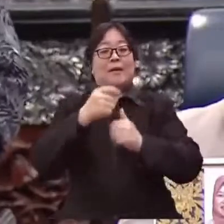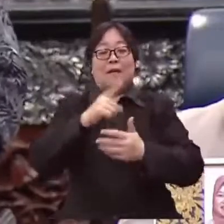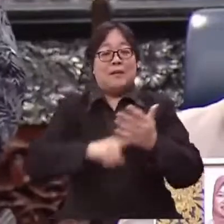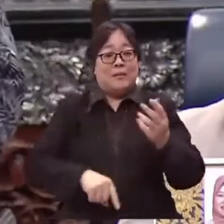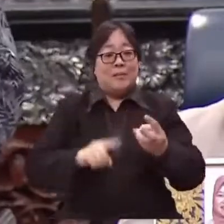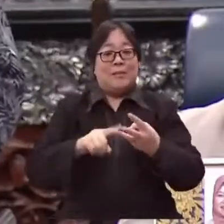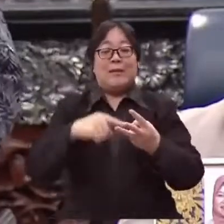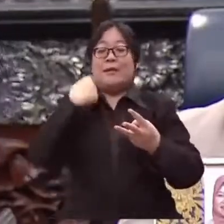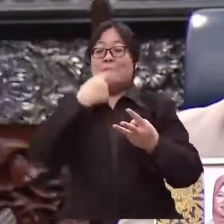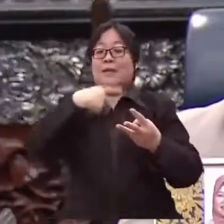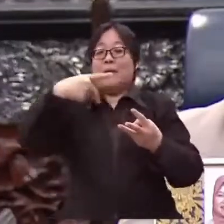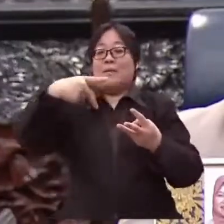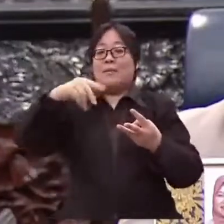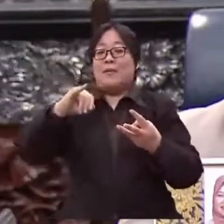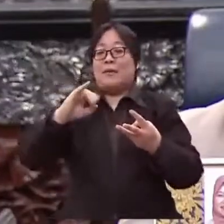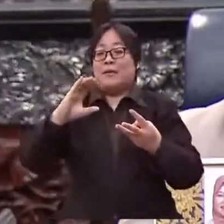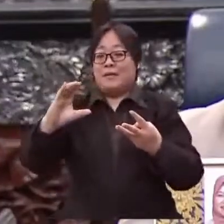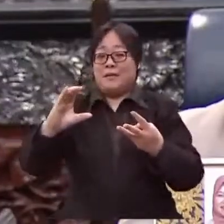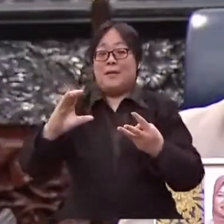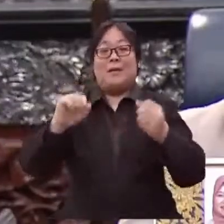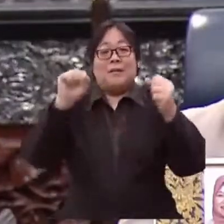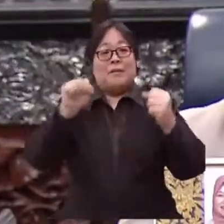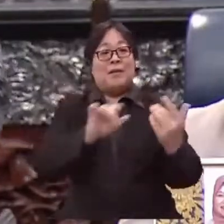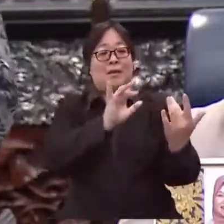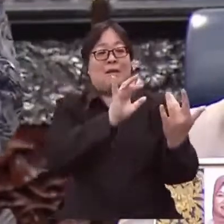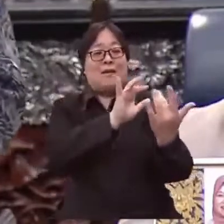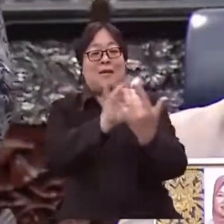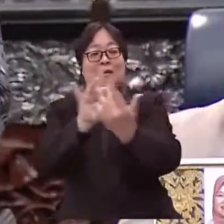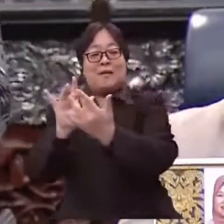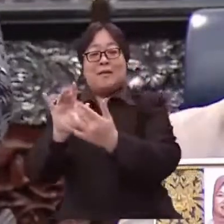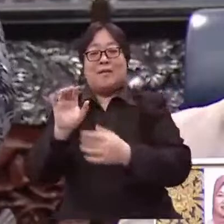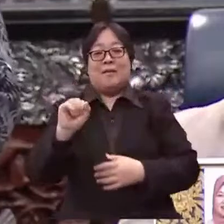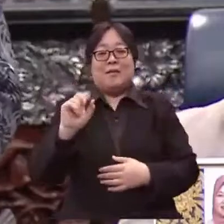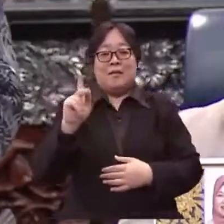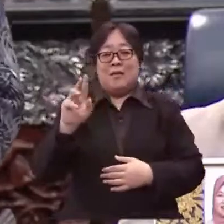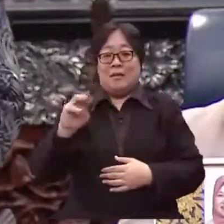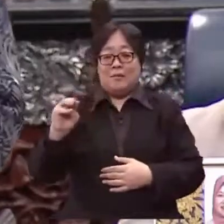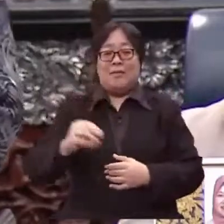Siapakah yang boleh dihubungi oleh